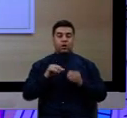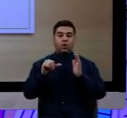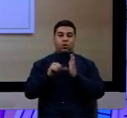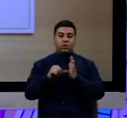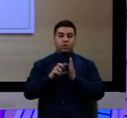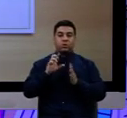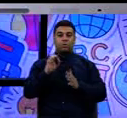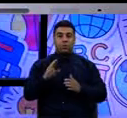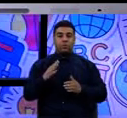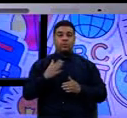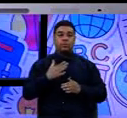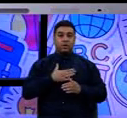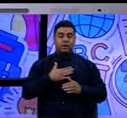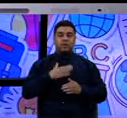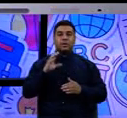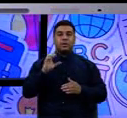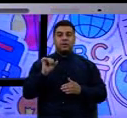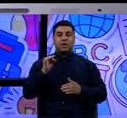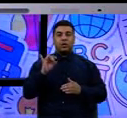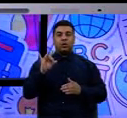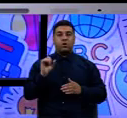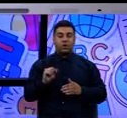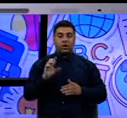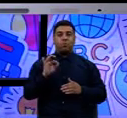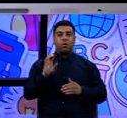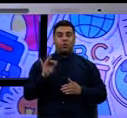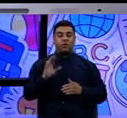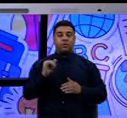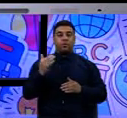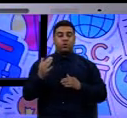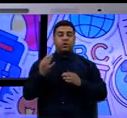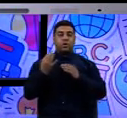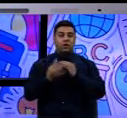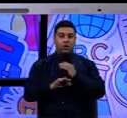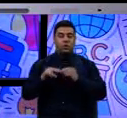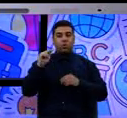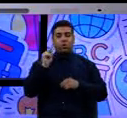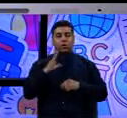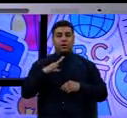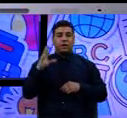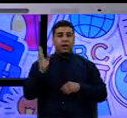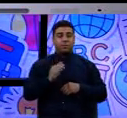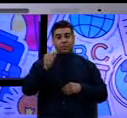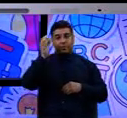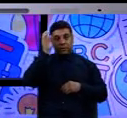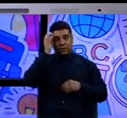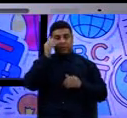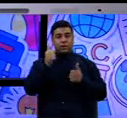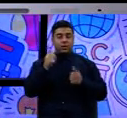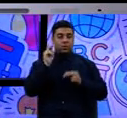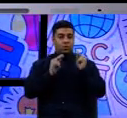o'rgangan 6-chi bob bizning sayyora bobi va uning yakuni o'rganilgan barcha